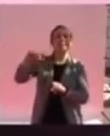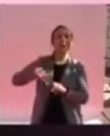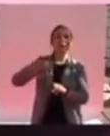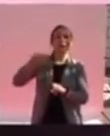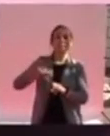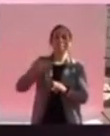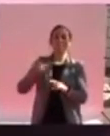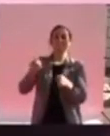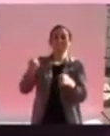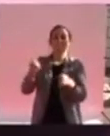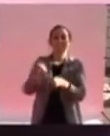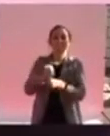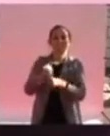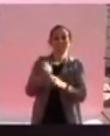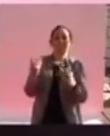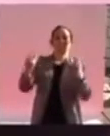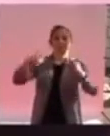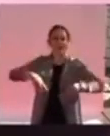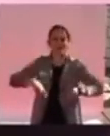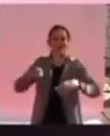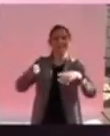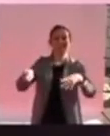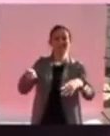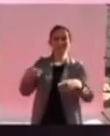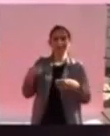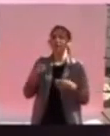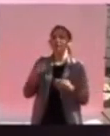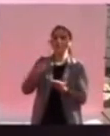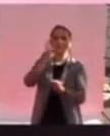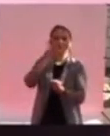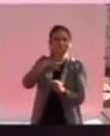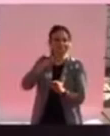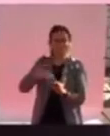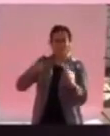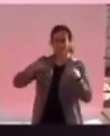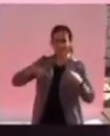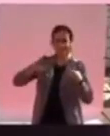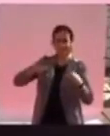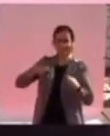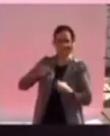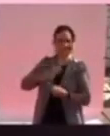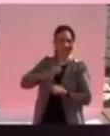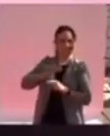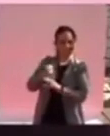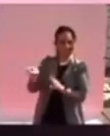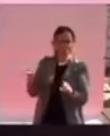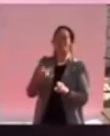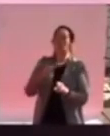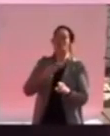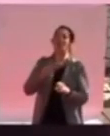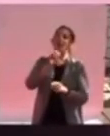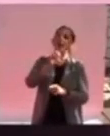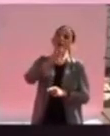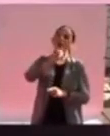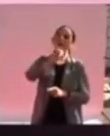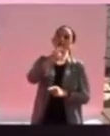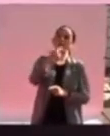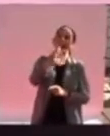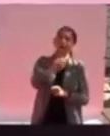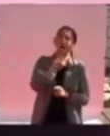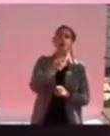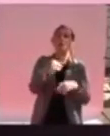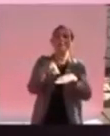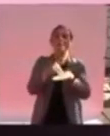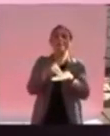le loro brevi biografie e allora cerica per esempio salvioli a 40 anni e un infermiere del pronto soccorso dell'azienda